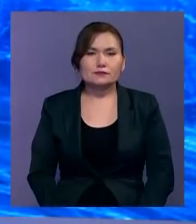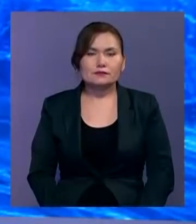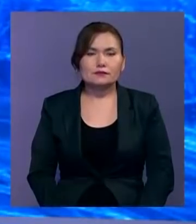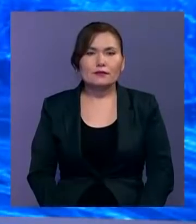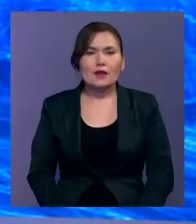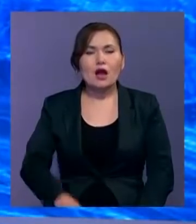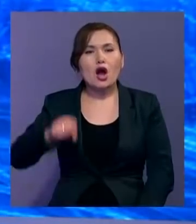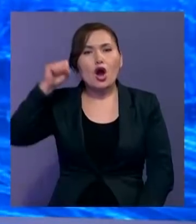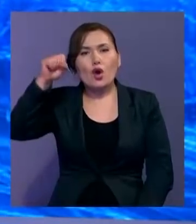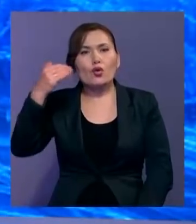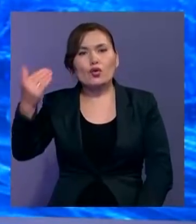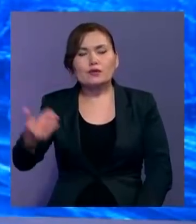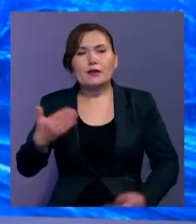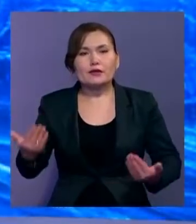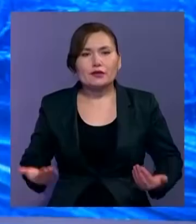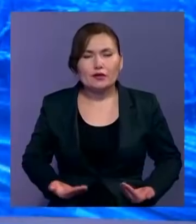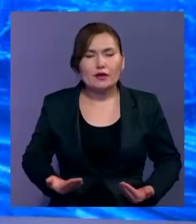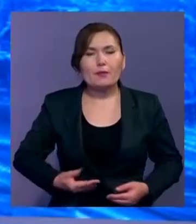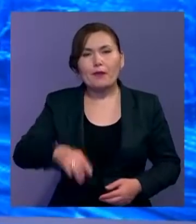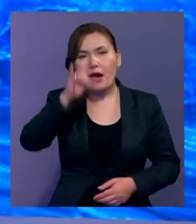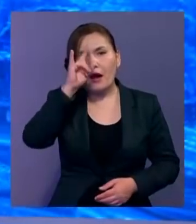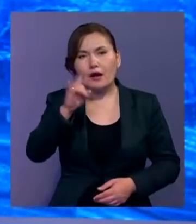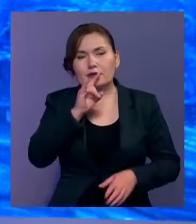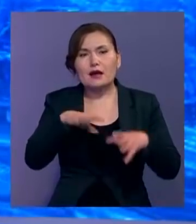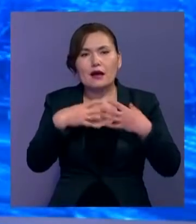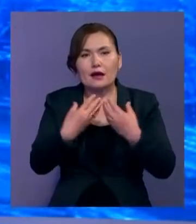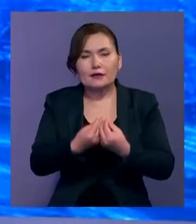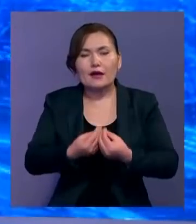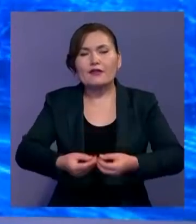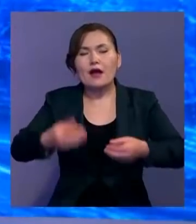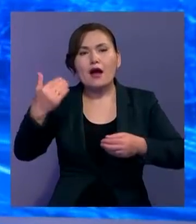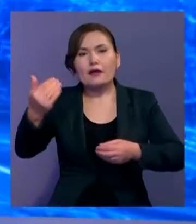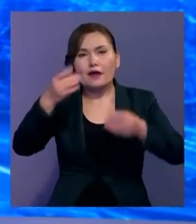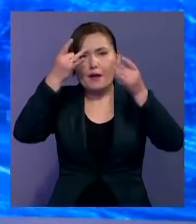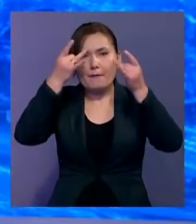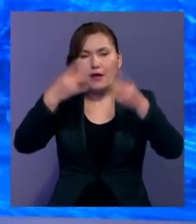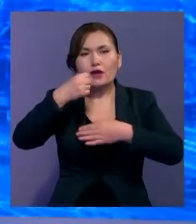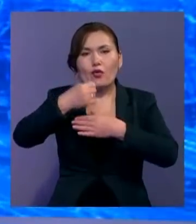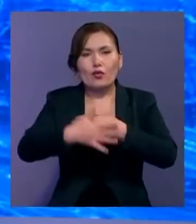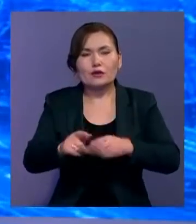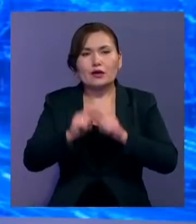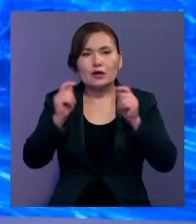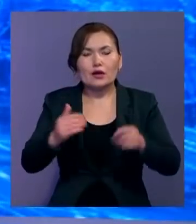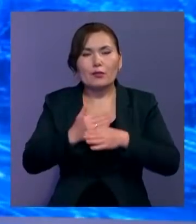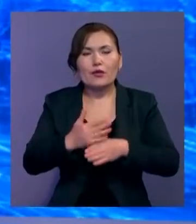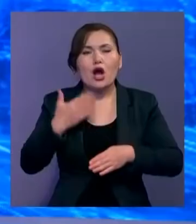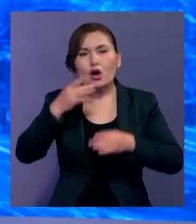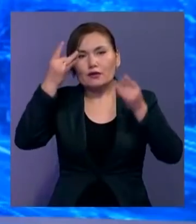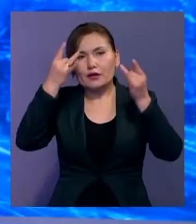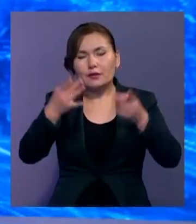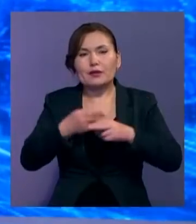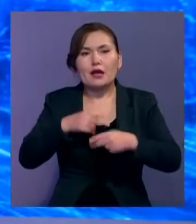Ал Өзбекстанда тұратын қандас бауырымыз қазақ мәдени орталығын салып жатыр. Жақсылық Жорықбаев қазақ жастары арасында ұлттық мәдениетіміз